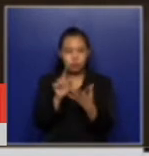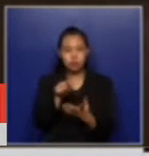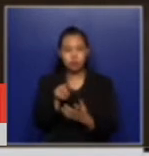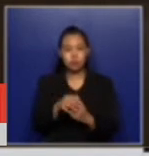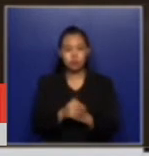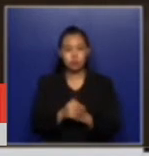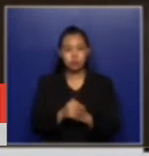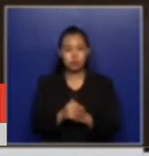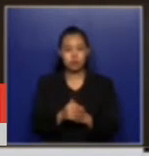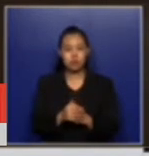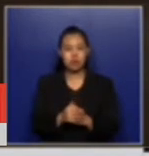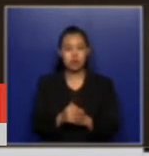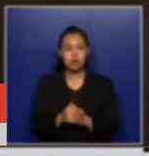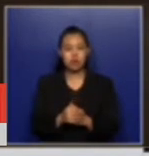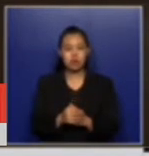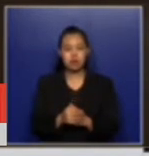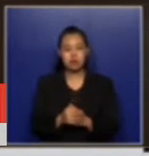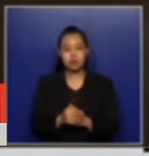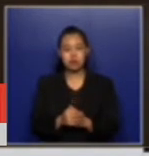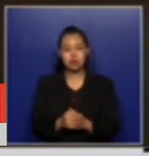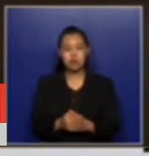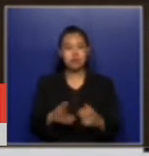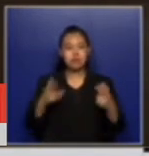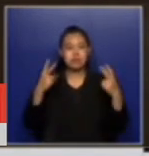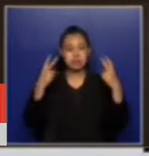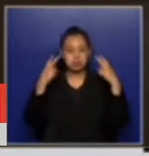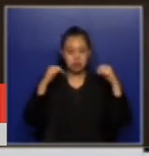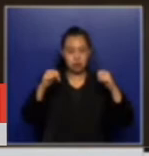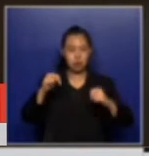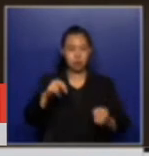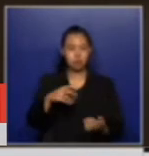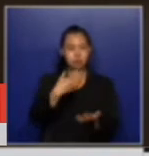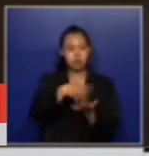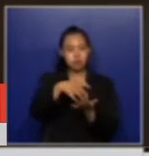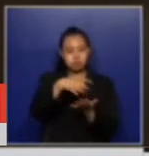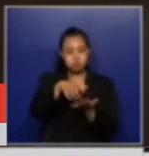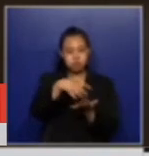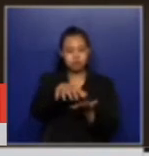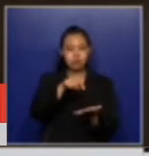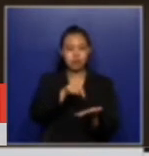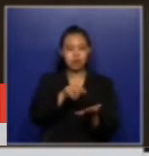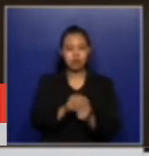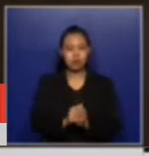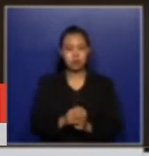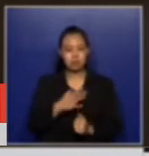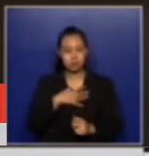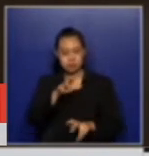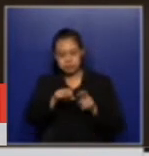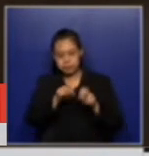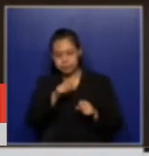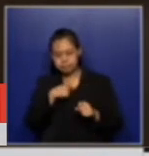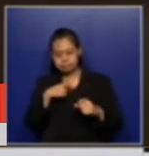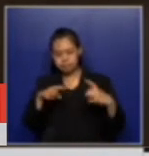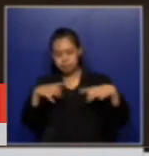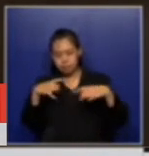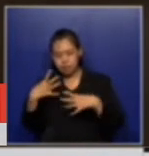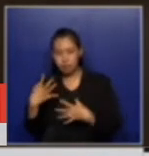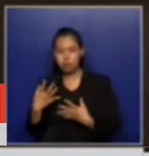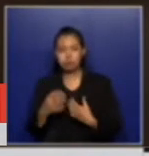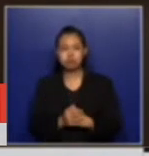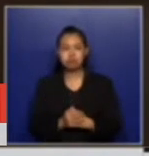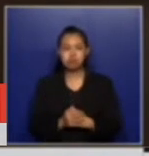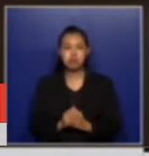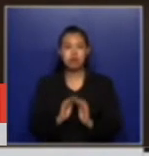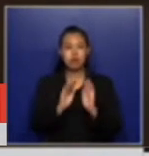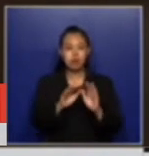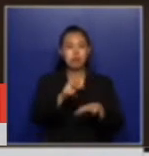กับที่ท่านนายกรัฐมนตรีได้แถลงเมื่อสักครู่นี้สิ่งต่างๆก็คงจะกราบเรียนผ่านท่านประธ